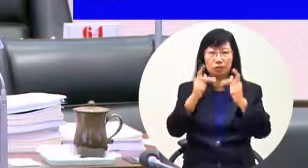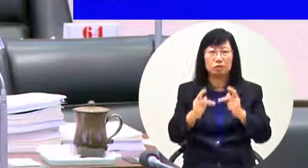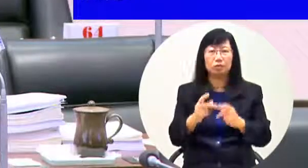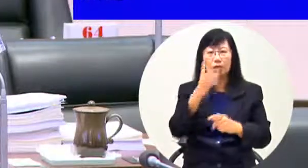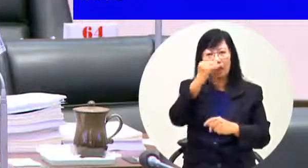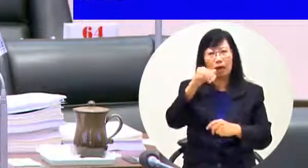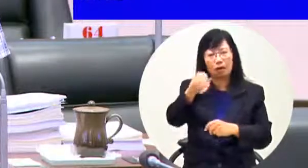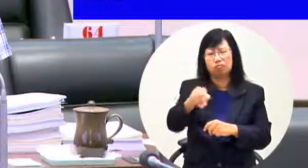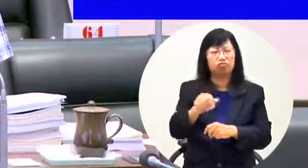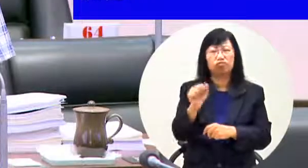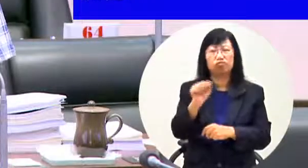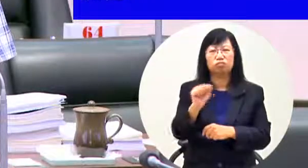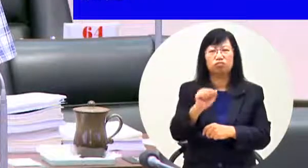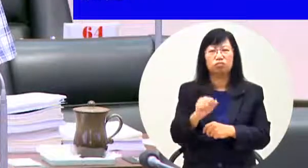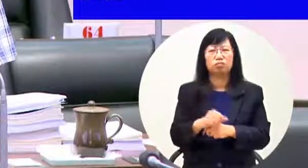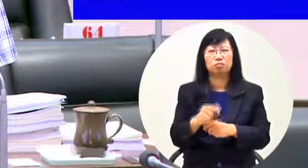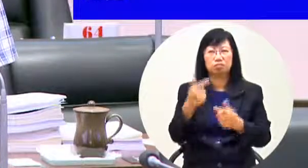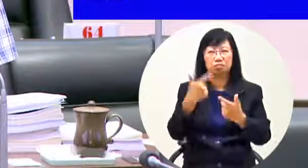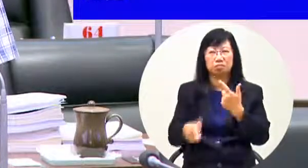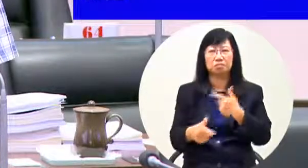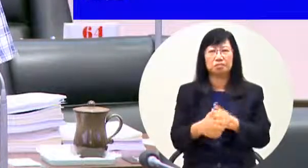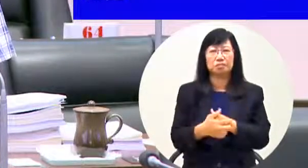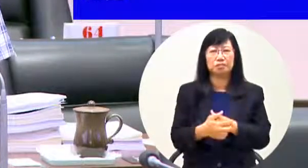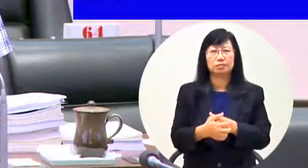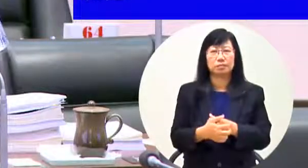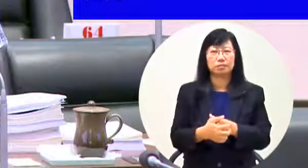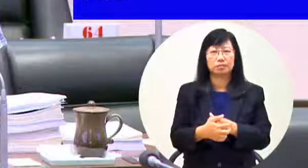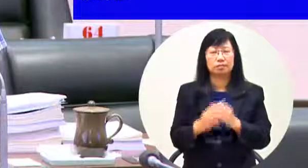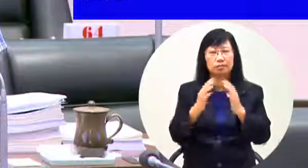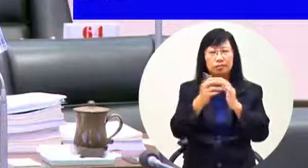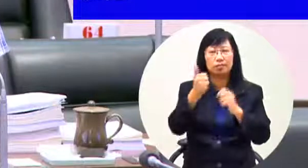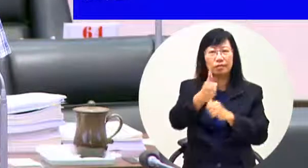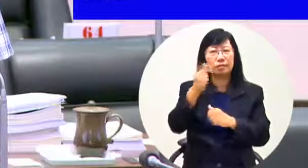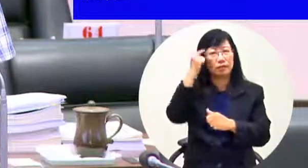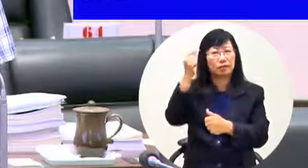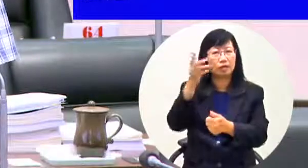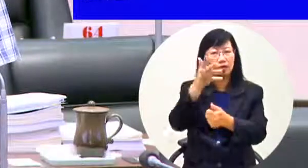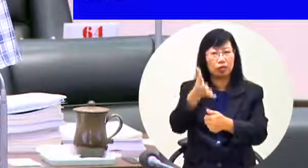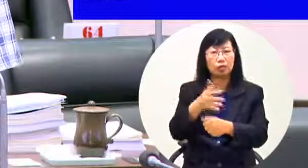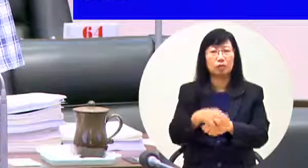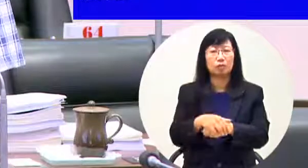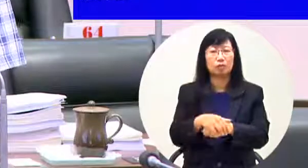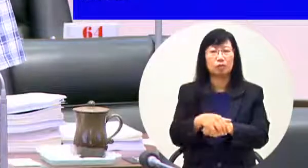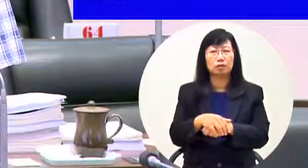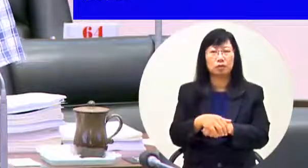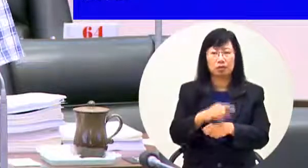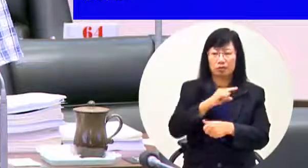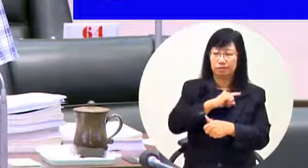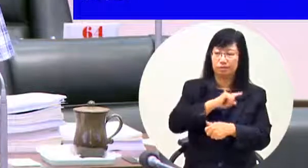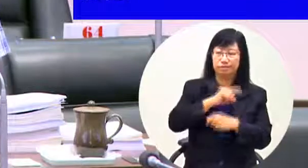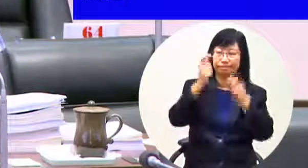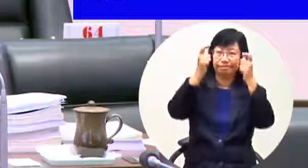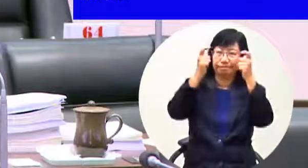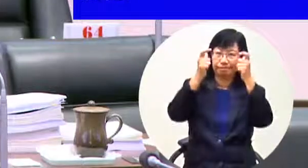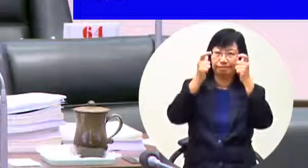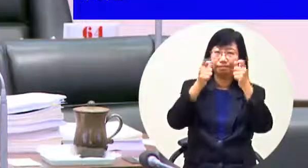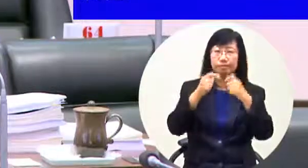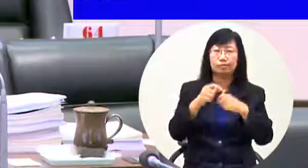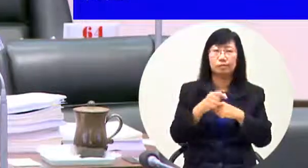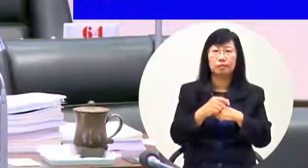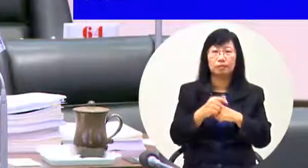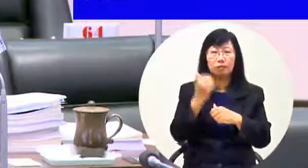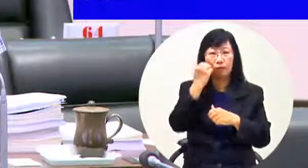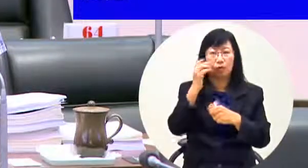市长，俺虽然高雄市，但是俺看我那看北区，你有那个爱个屏东关哦，迄关长你也讲到